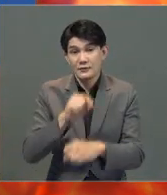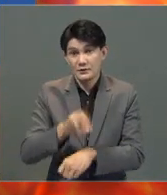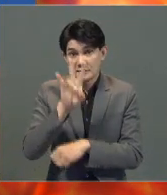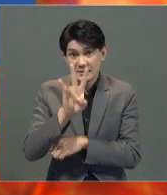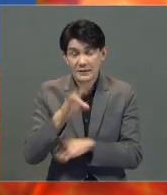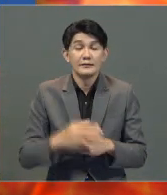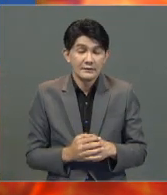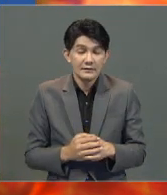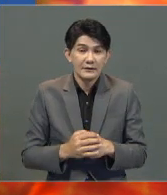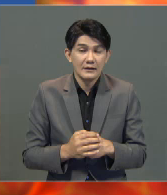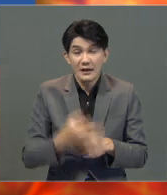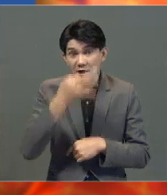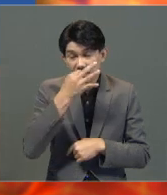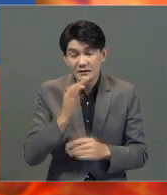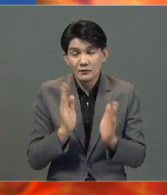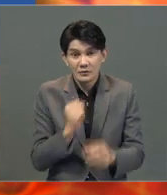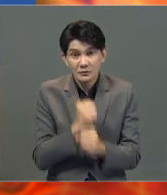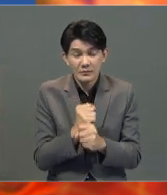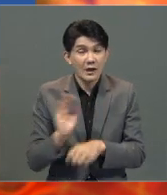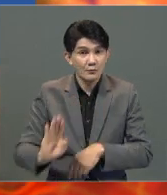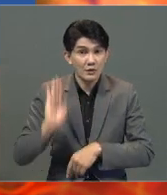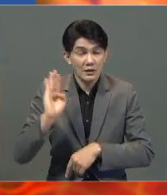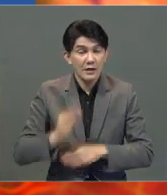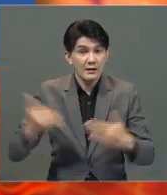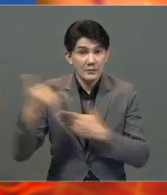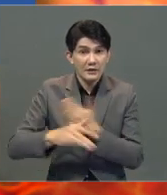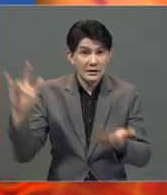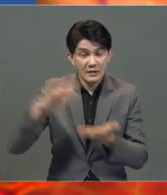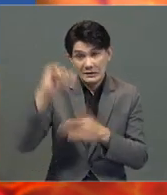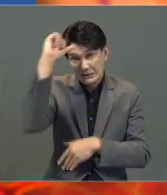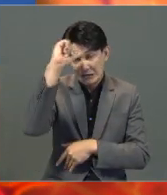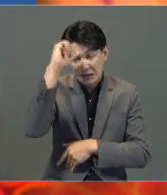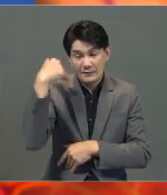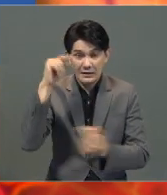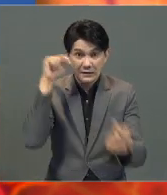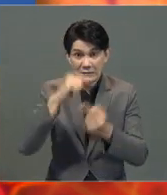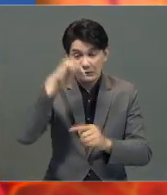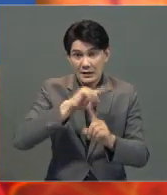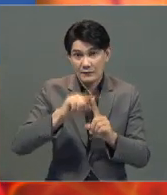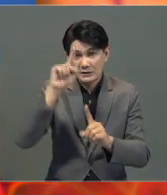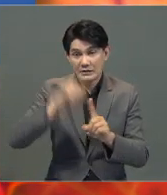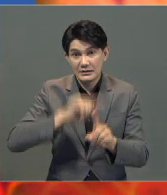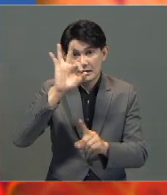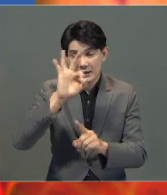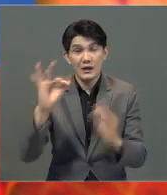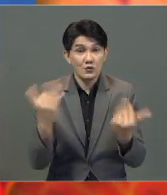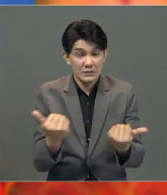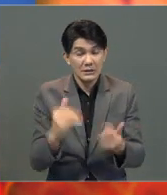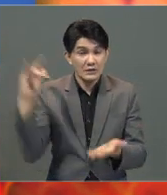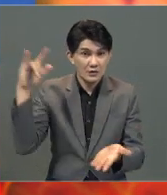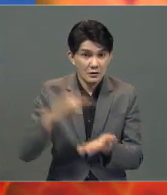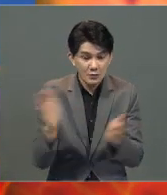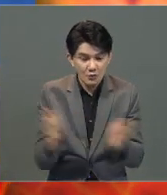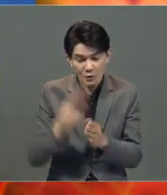27ปีนะคะอาชีพพนักงานบริษัทเดินทางมาจากประเทศอินเดียถึงไทยเมื่อวันที่ 1กันยายนซึ่งเป็น